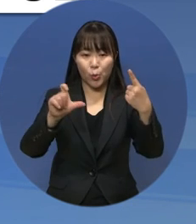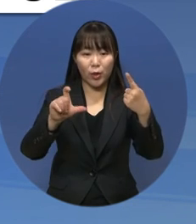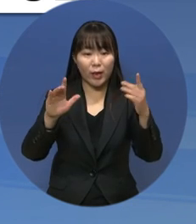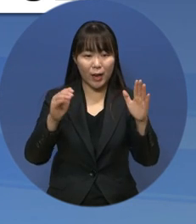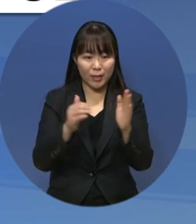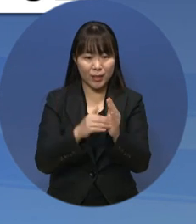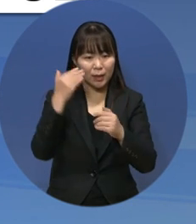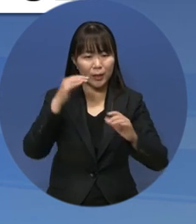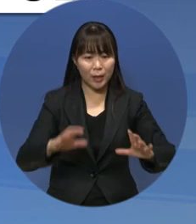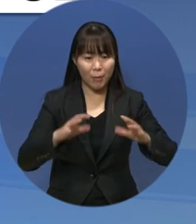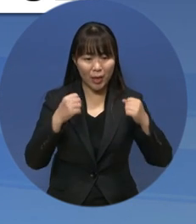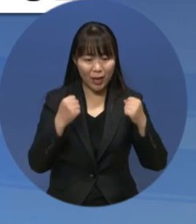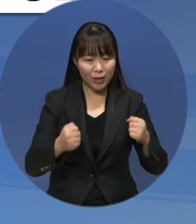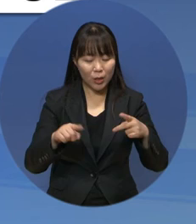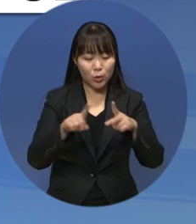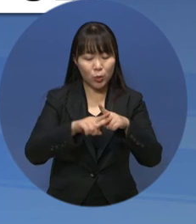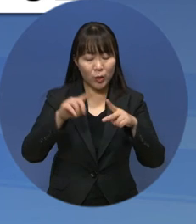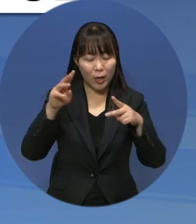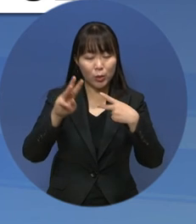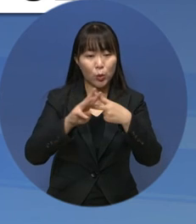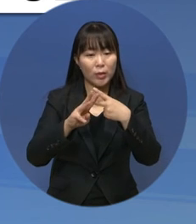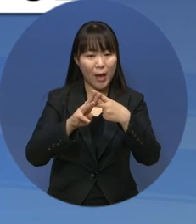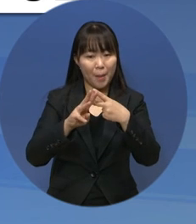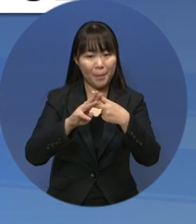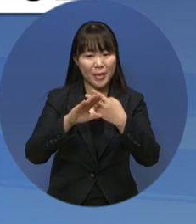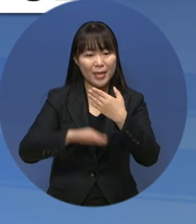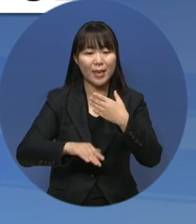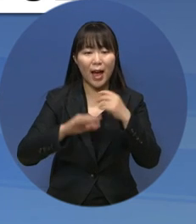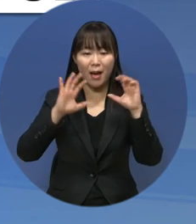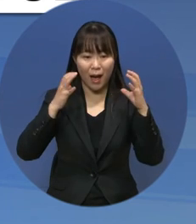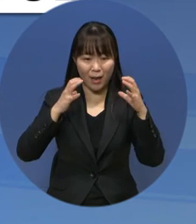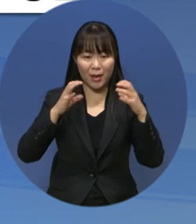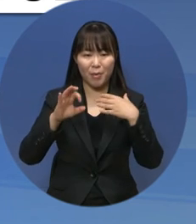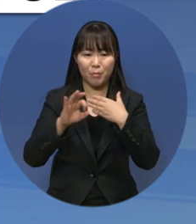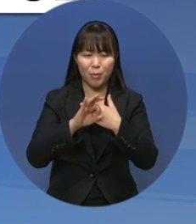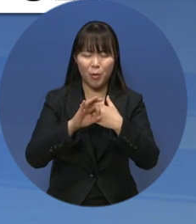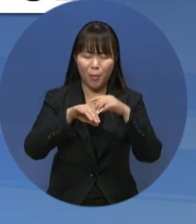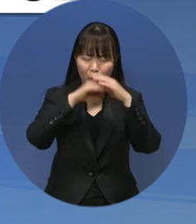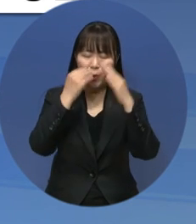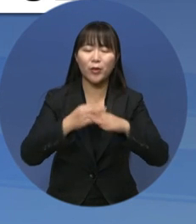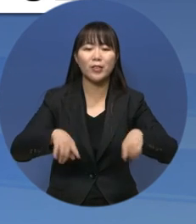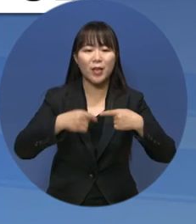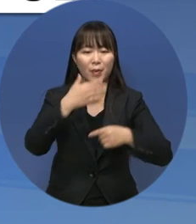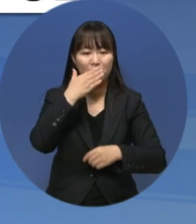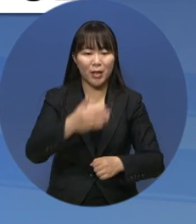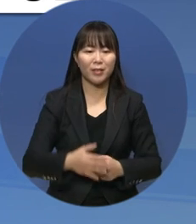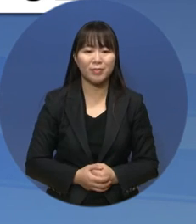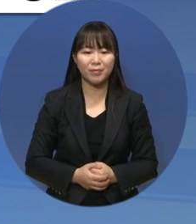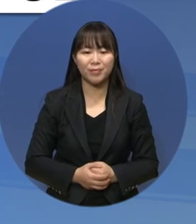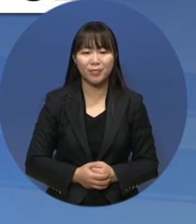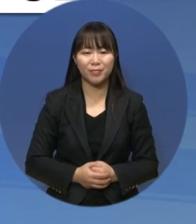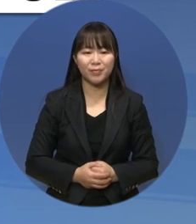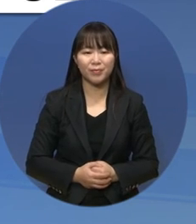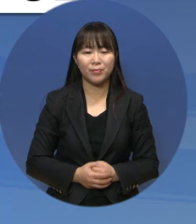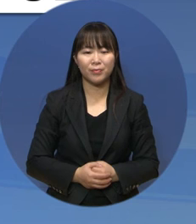대한민국의 거주하는 초등학교 3학년이 아 어린이라면 누구나 참여할 수 있습니다